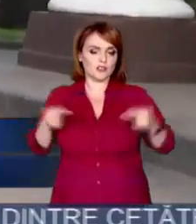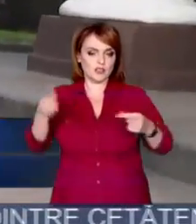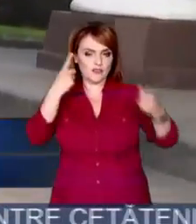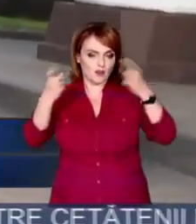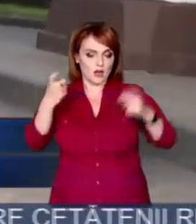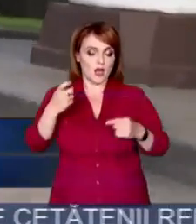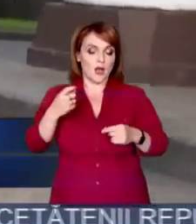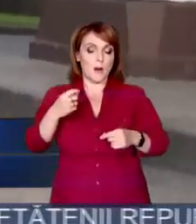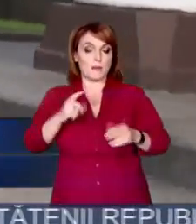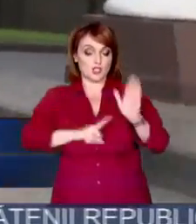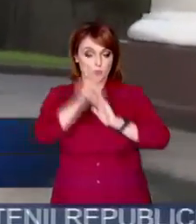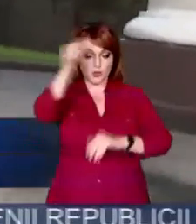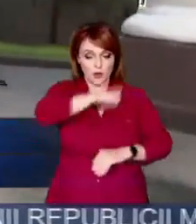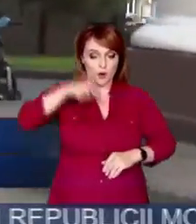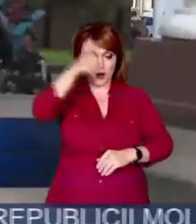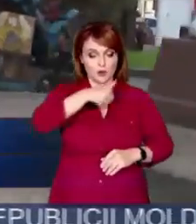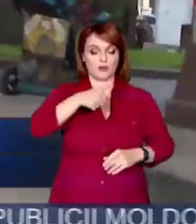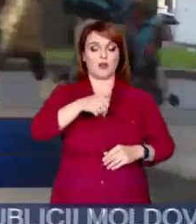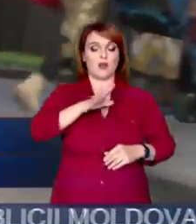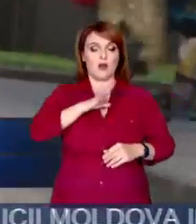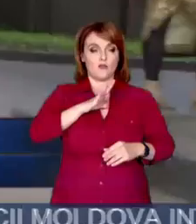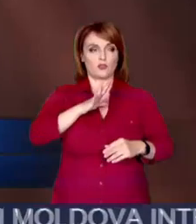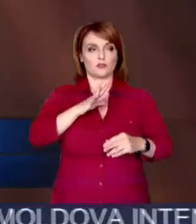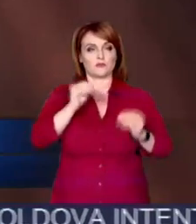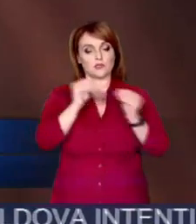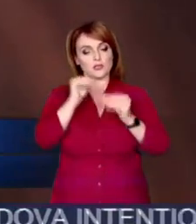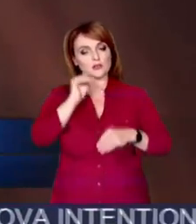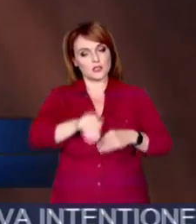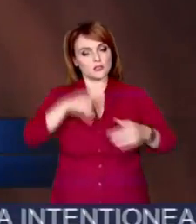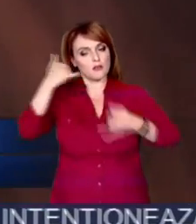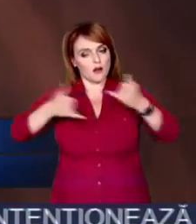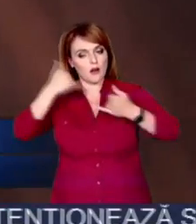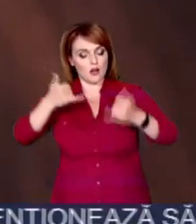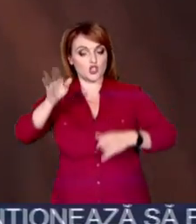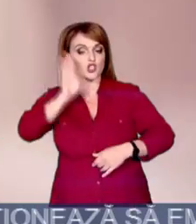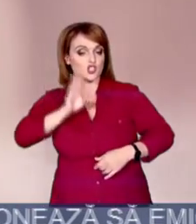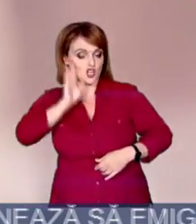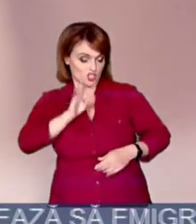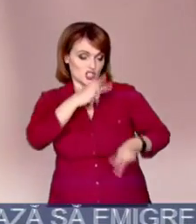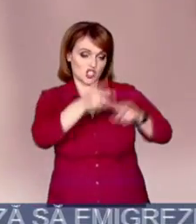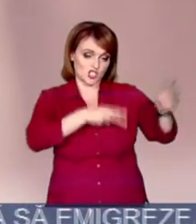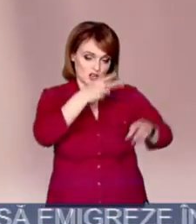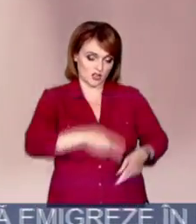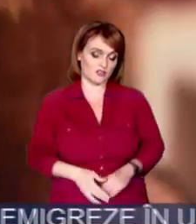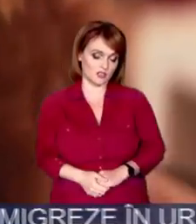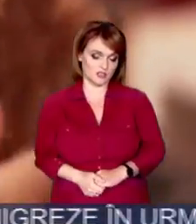Publică, în primele 8 luni ale anului au parvenit peste 10.000 de apeluri din partea femeilor agresate fizic, verbal sau sexual.